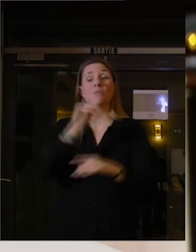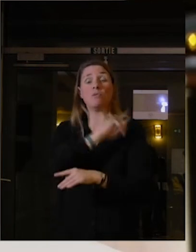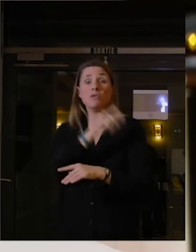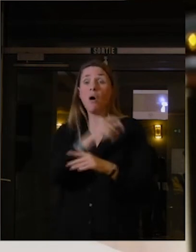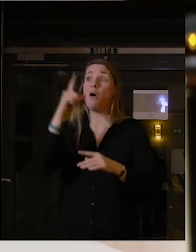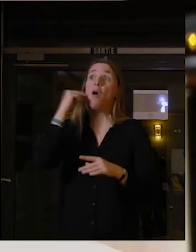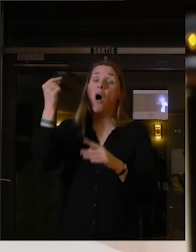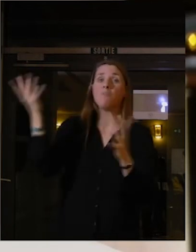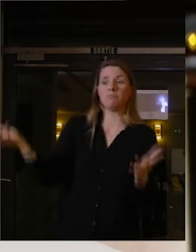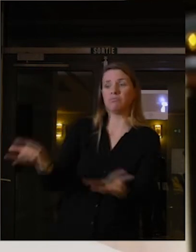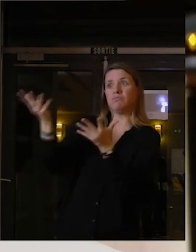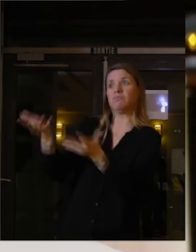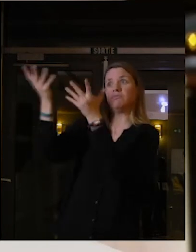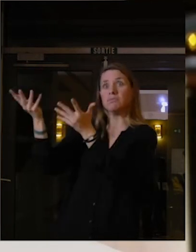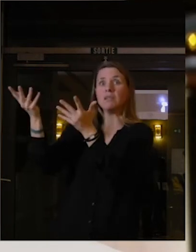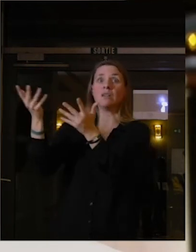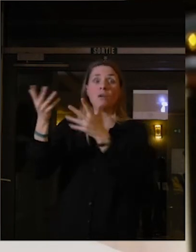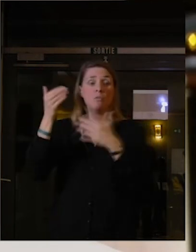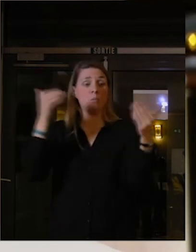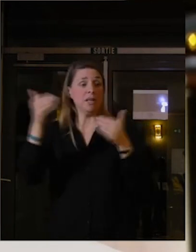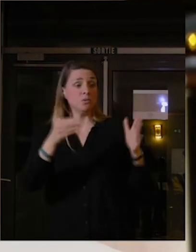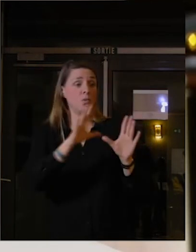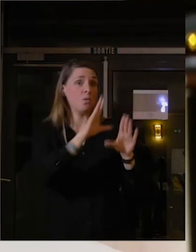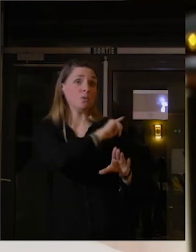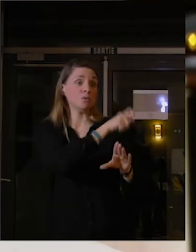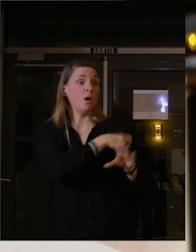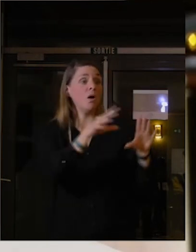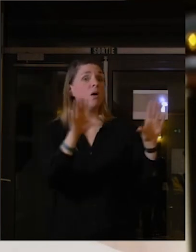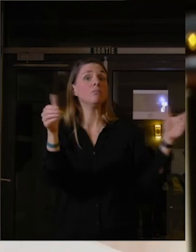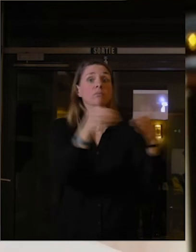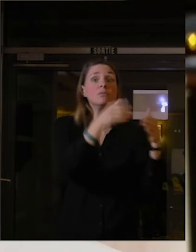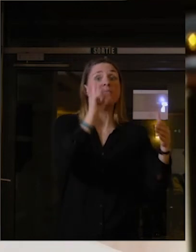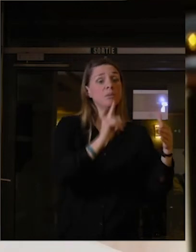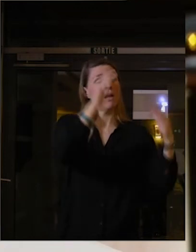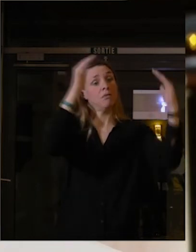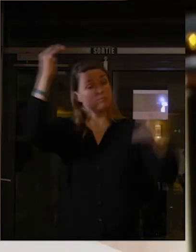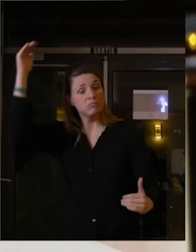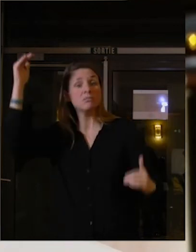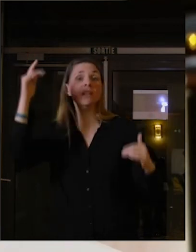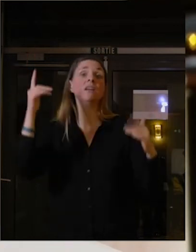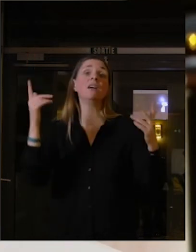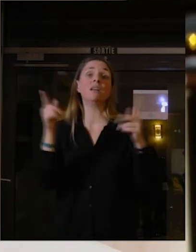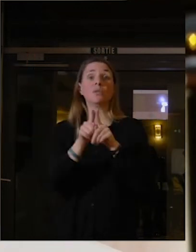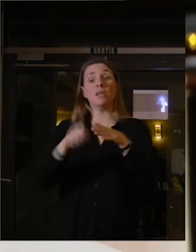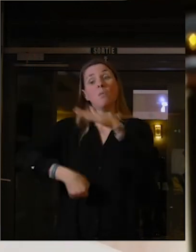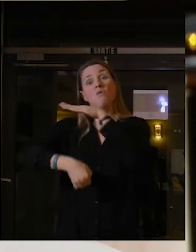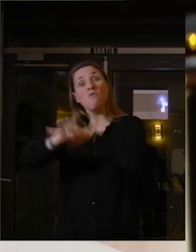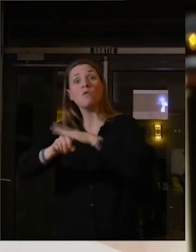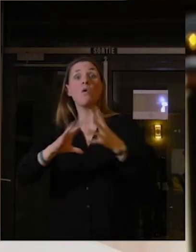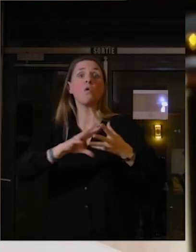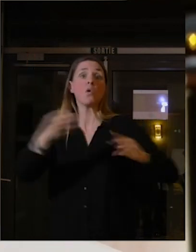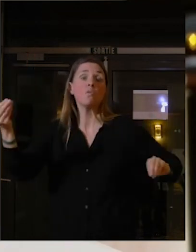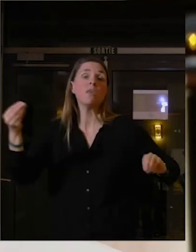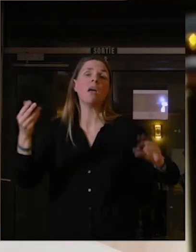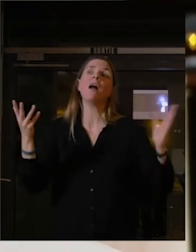extrêmement favorisé par rapport au sport féminin, l'hégémonie des sports phares que sont le foot et le rugby. Ce que ça,